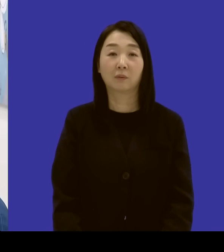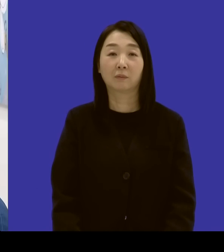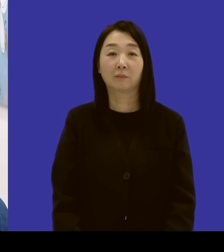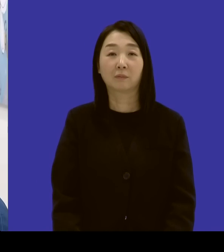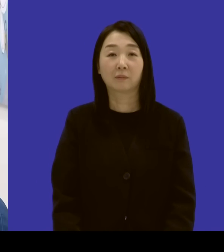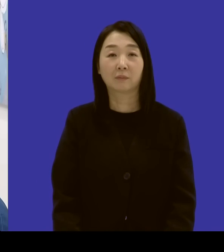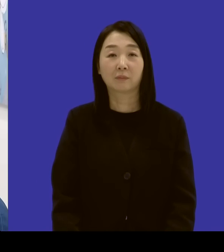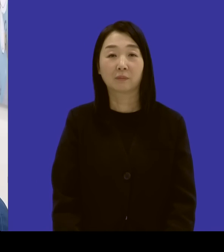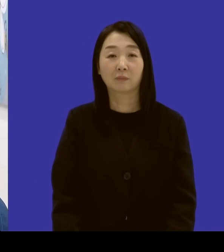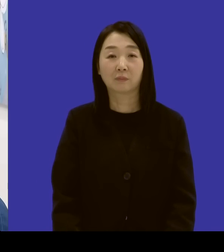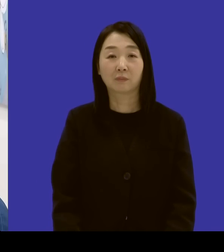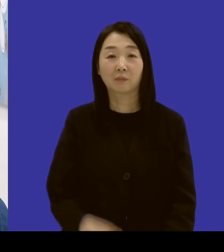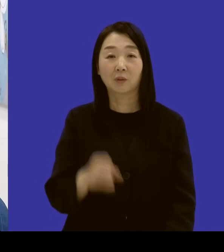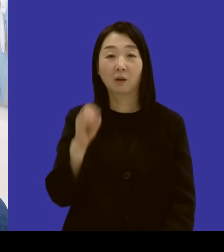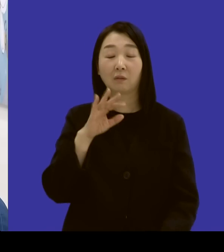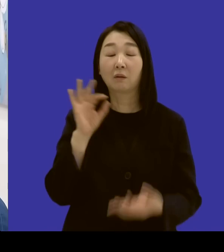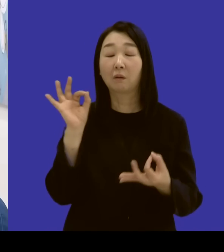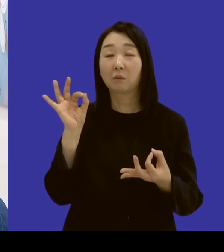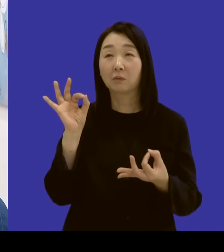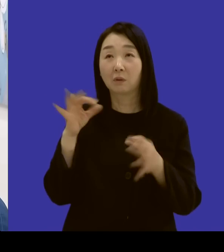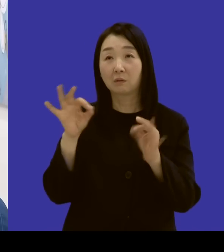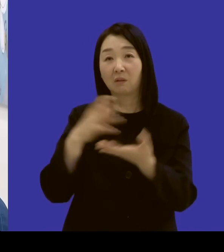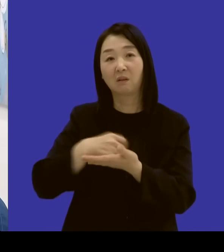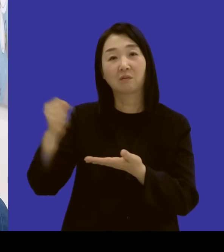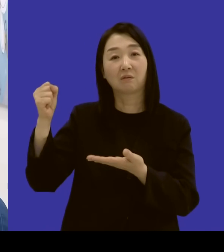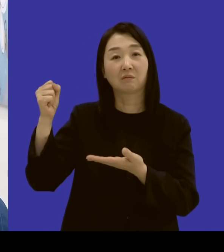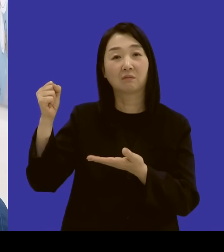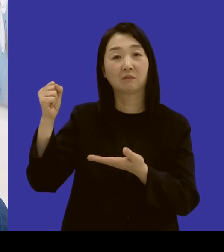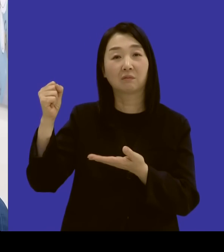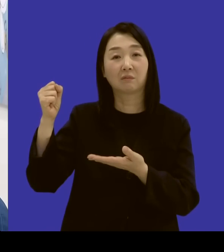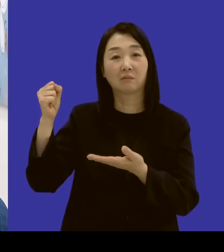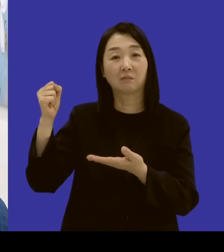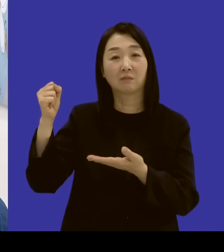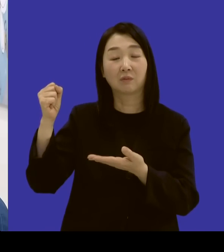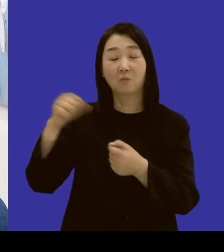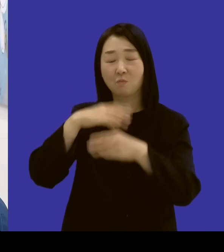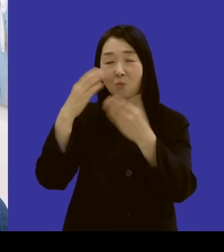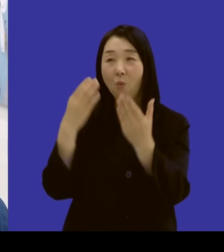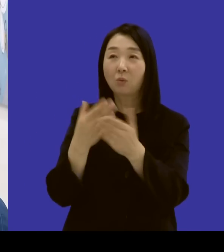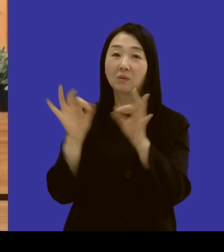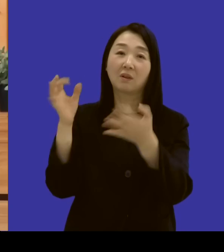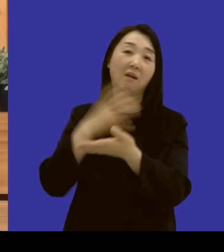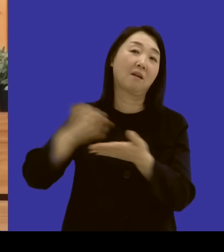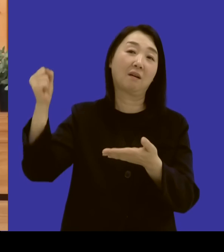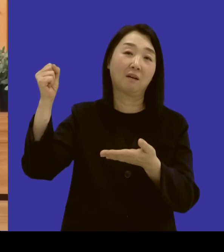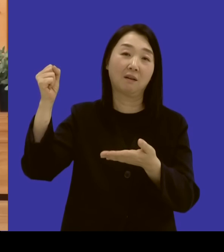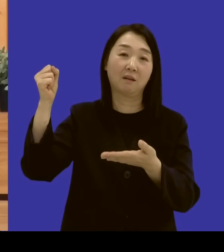그래서 그냥 가만히 있으니까 은행이 다 가져가더라고요. 은행 거는. 몽땅 은행 한 순간에.